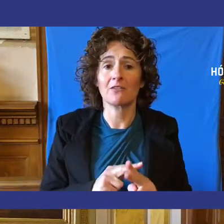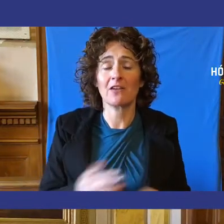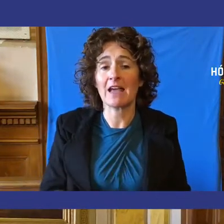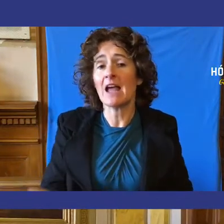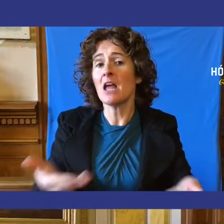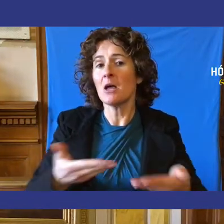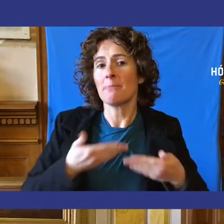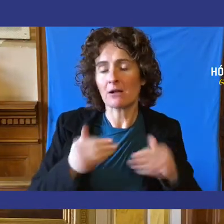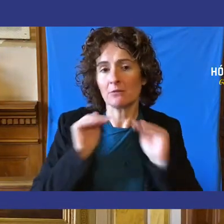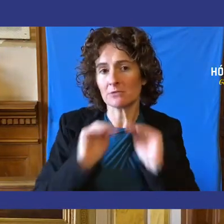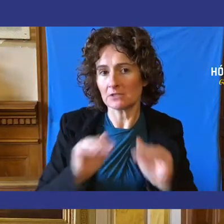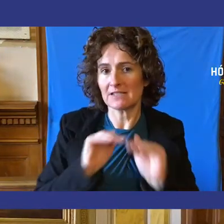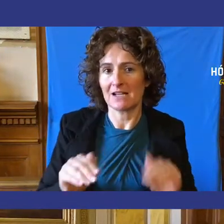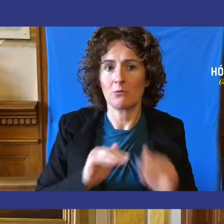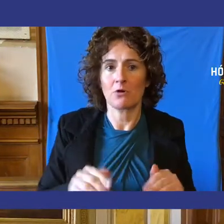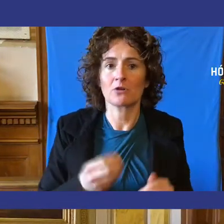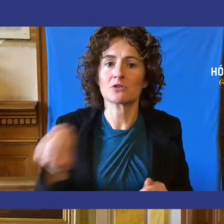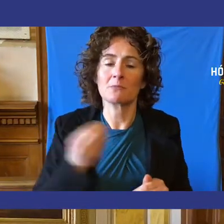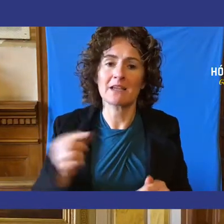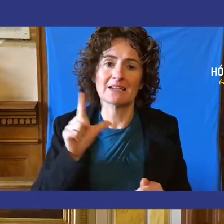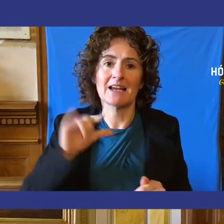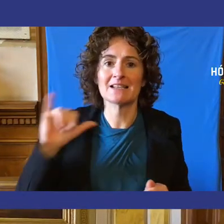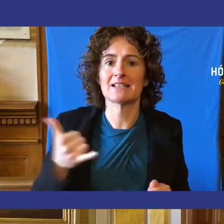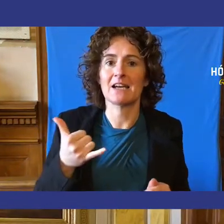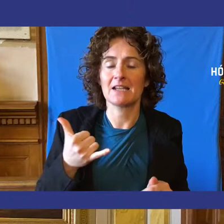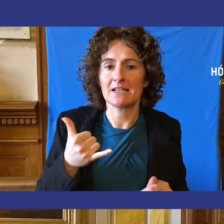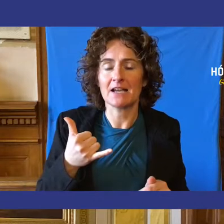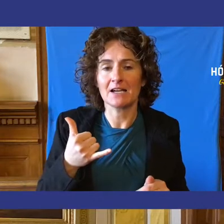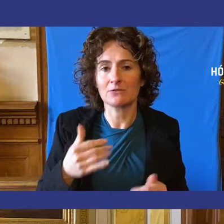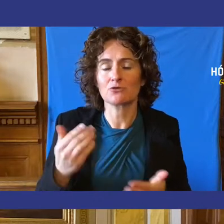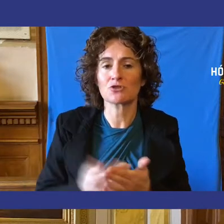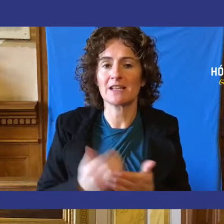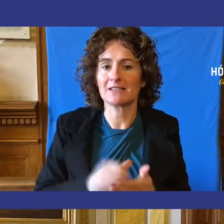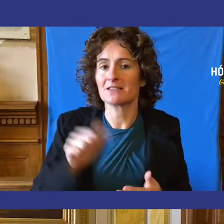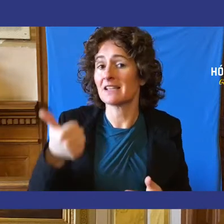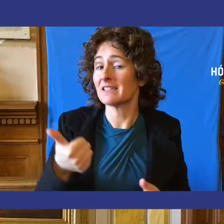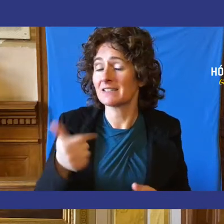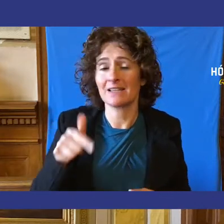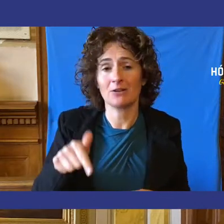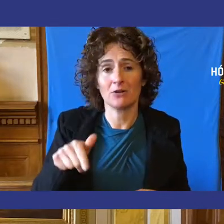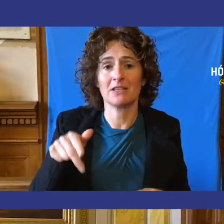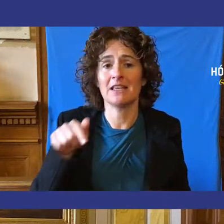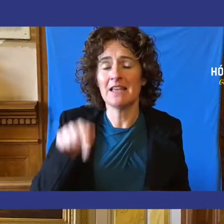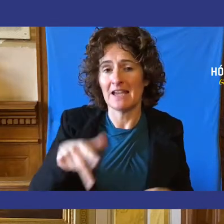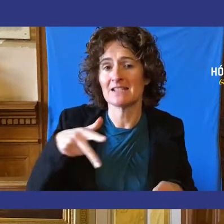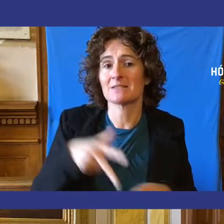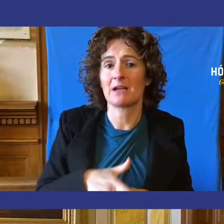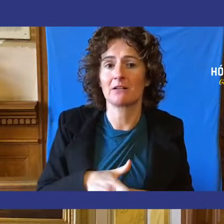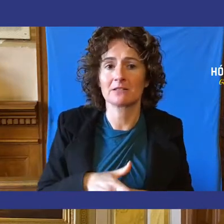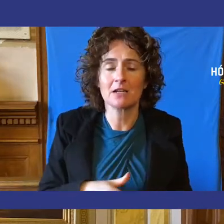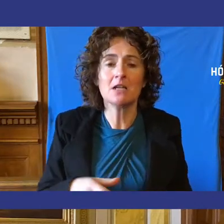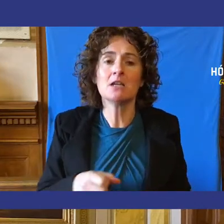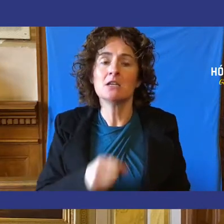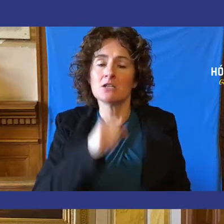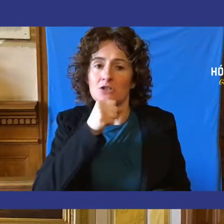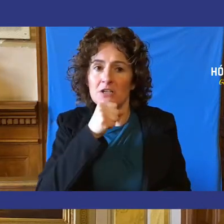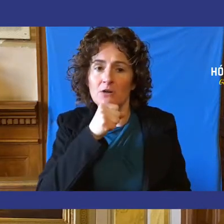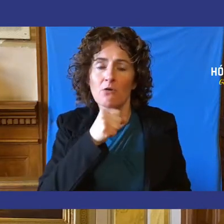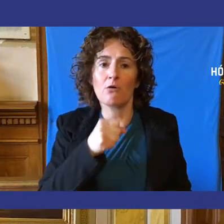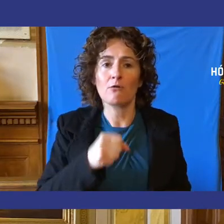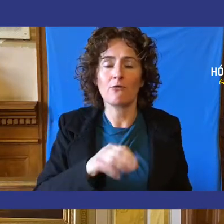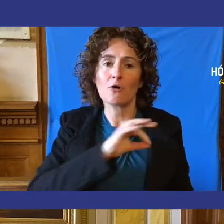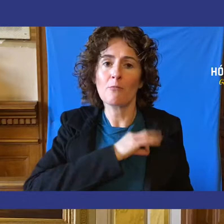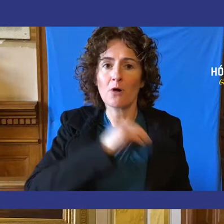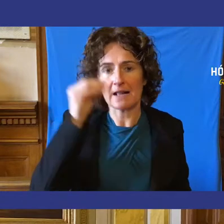támogatásokat. Miért Lázár János lenne az egyetlen, aki ezt megakadályozza? Siófok polgármestere megköszönte